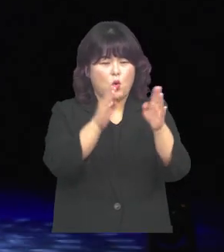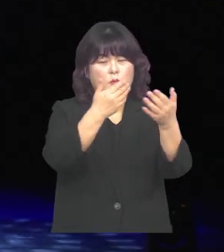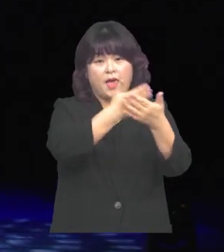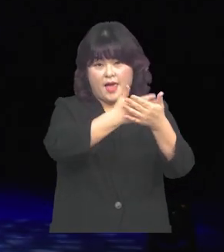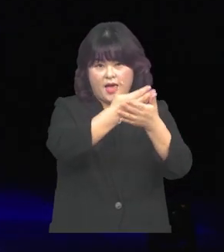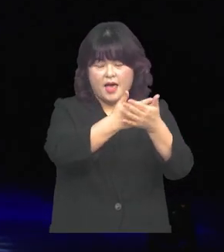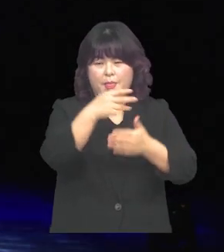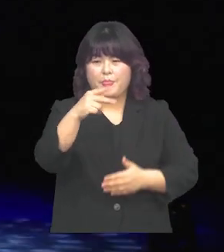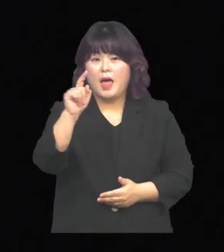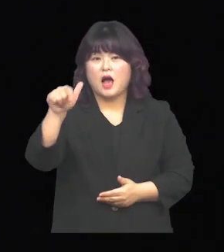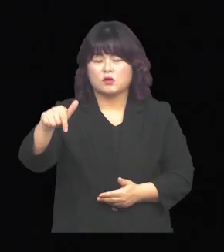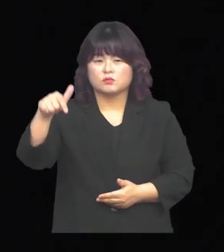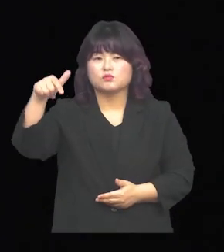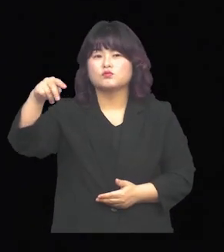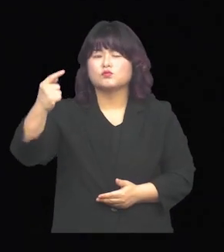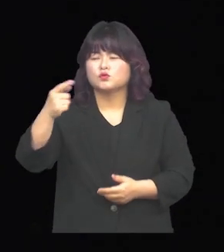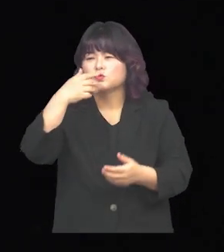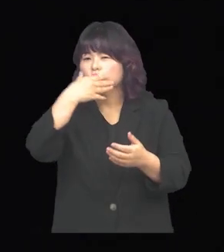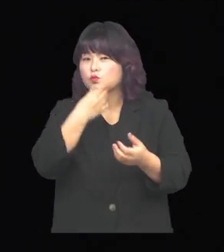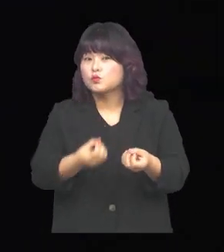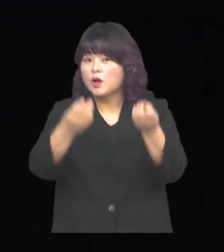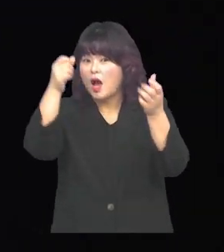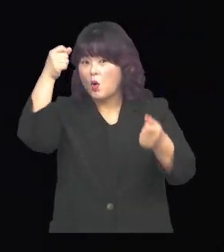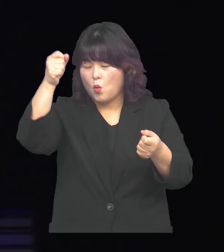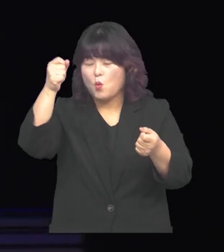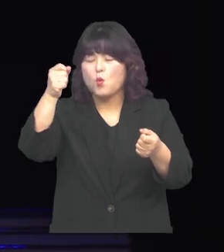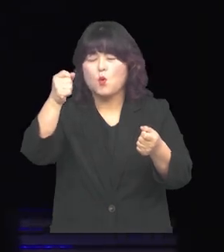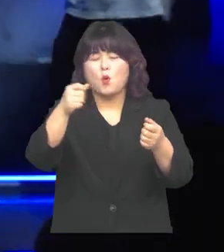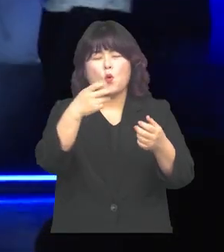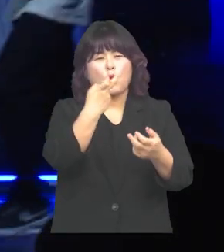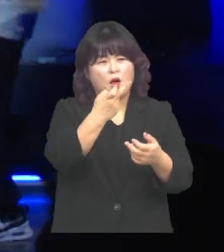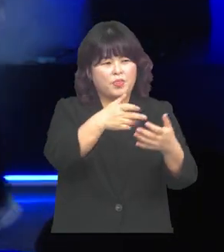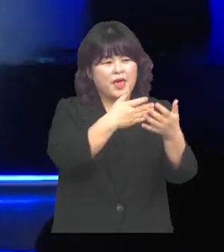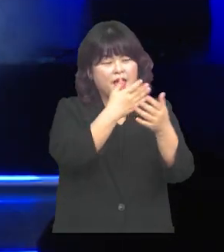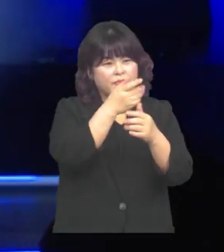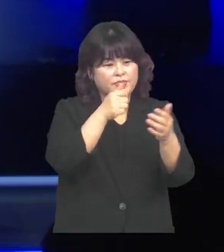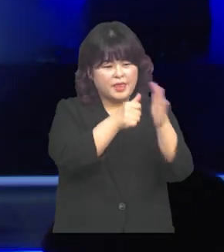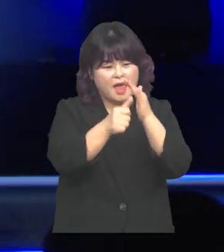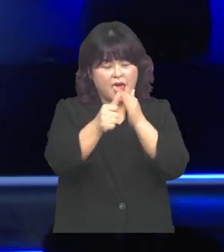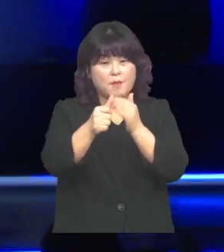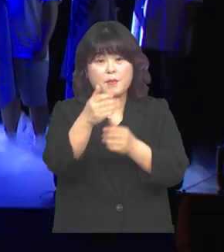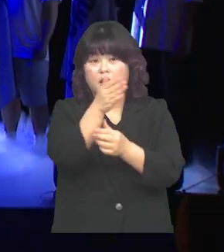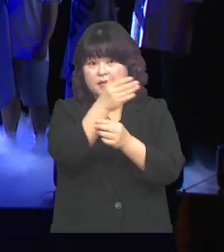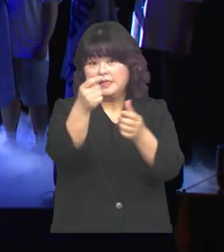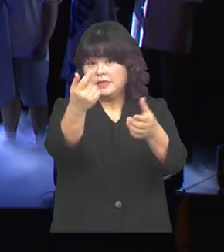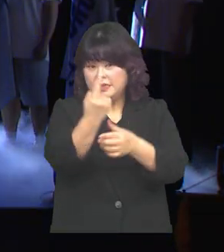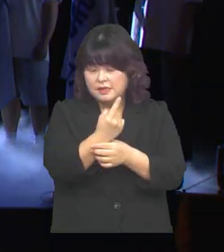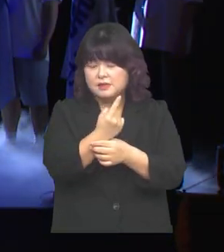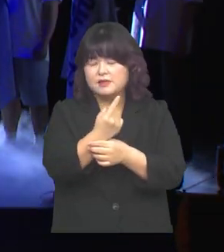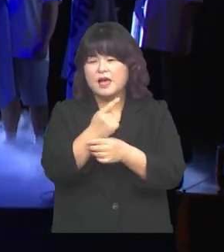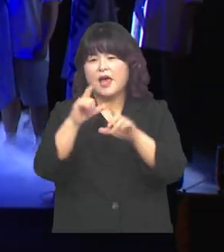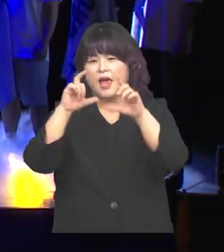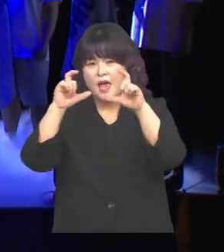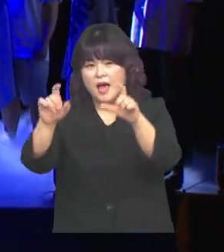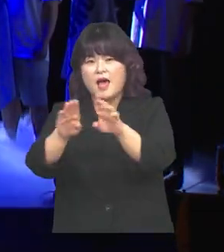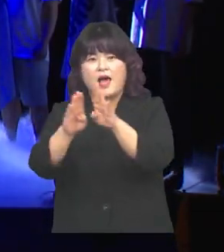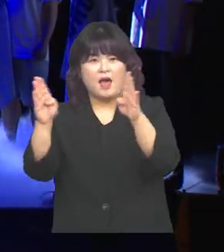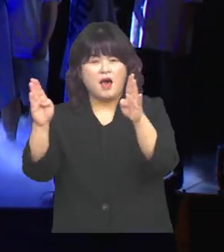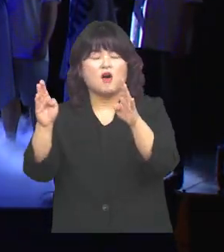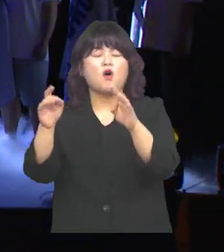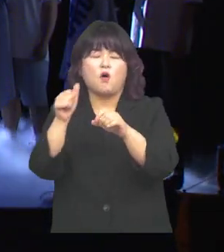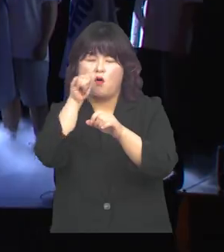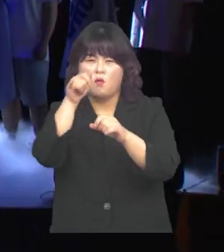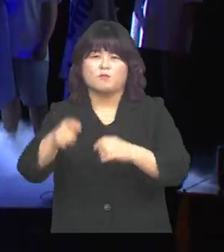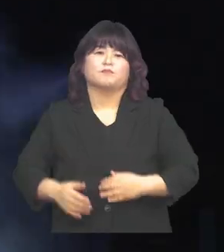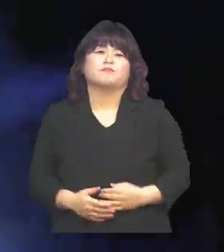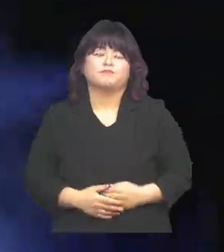오프닝 영상, 단국대학교의 축하 공연, 본선에 진출한 12개 대학 대표 기수단 입장, 개막 선언 순으로